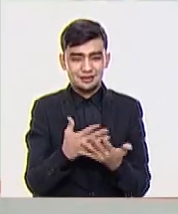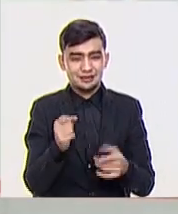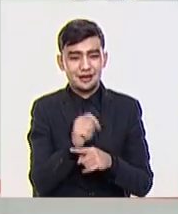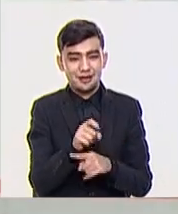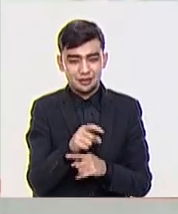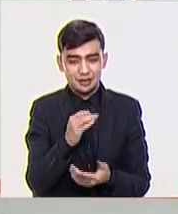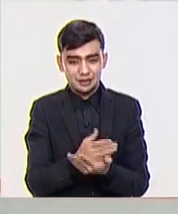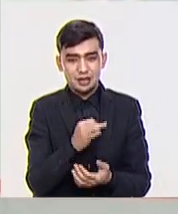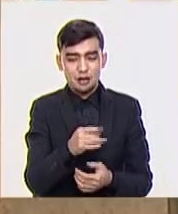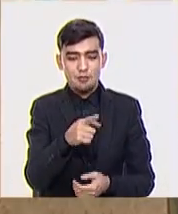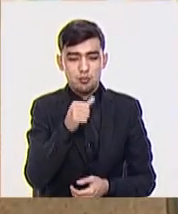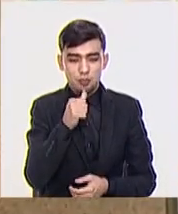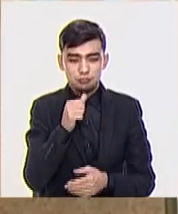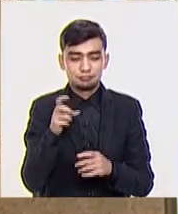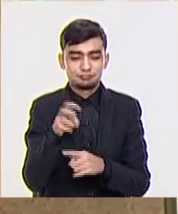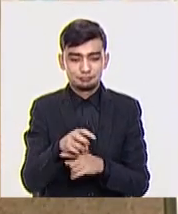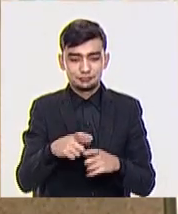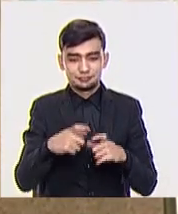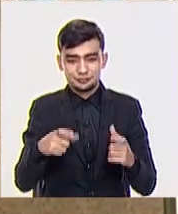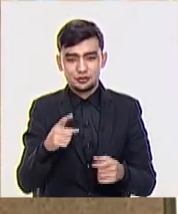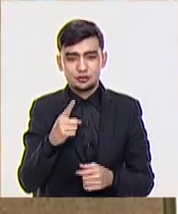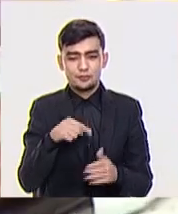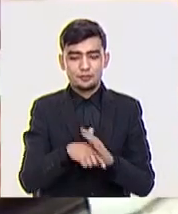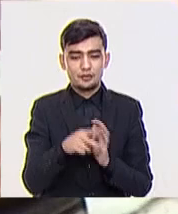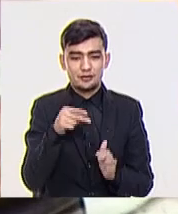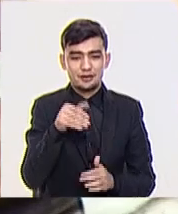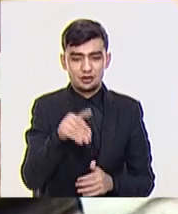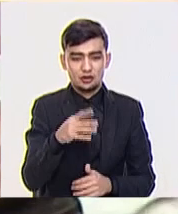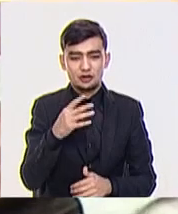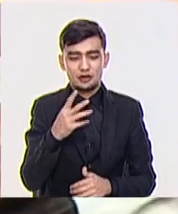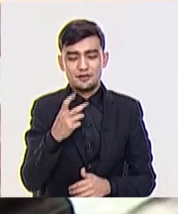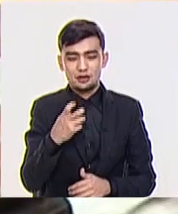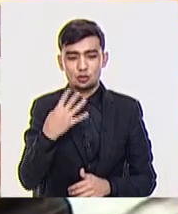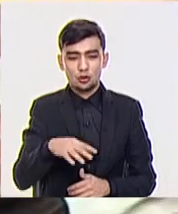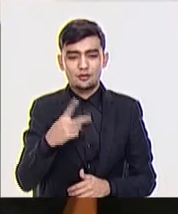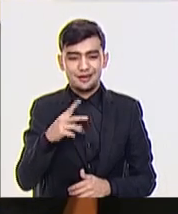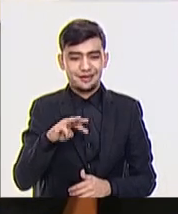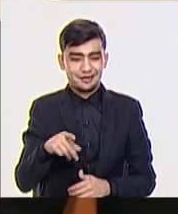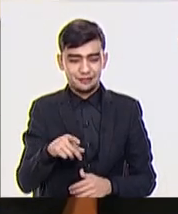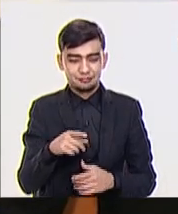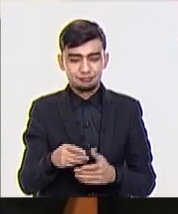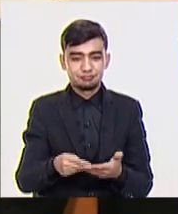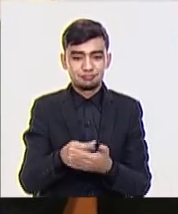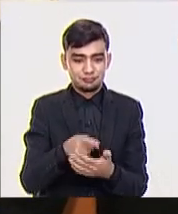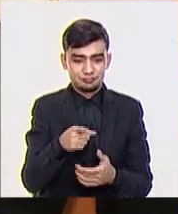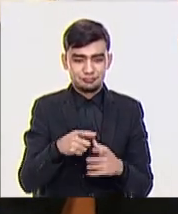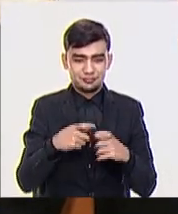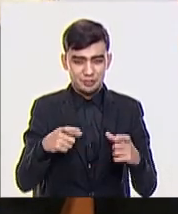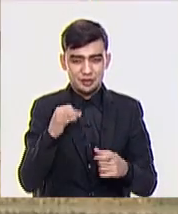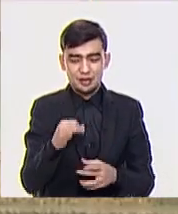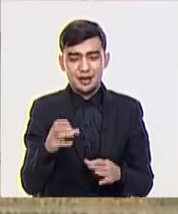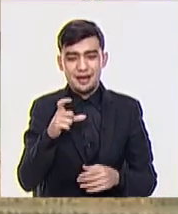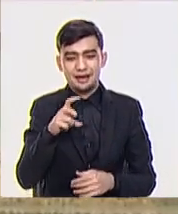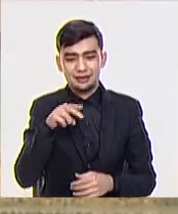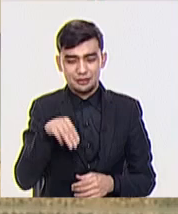и пробные ЕНТ сдают платно, стоимость 2242 тенге. Соблюдение санитарно-эпидемиологических требований на